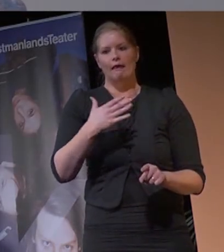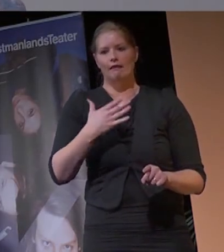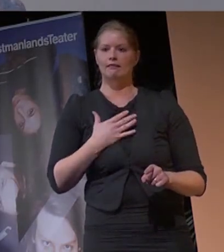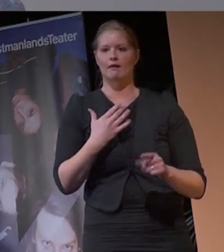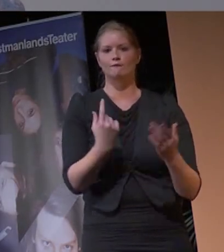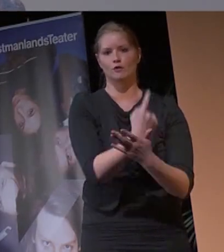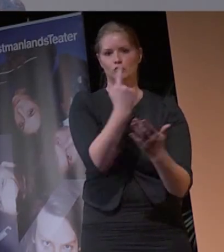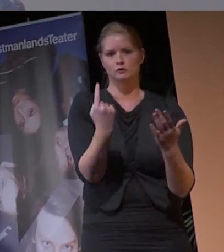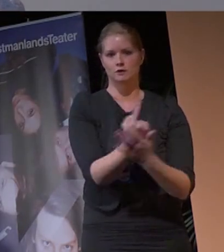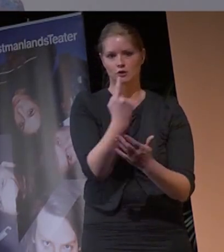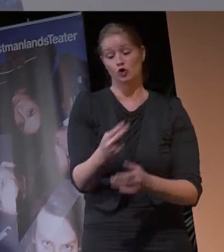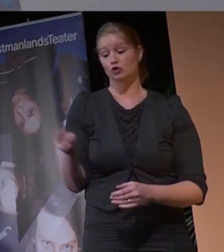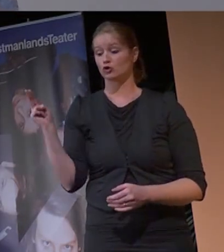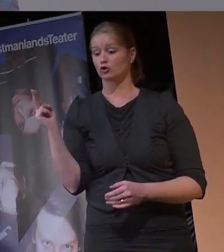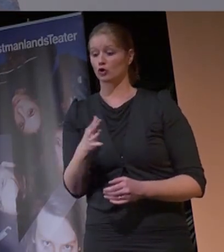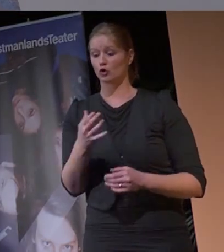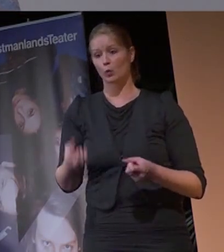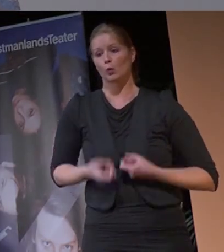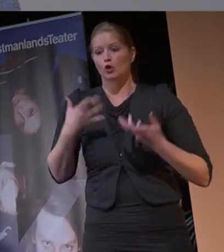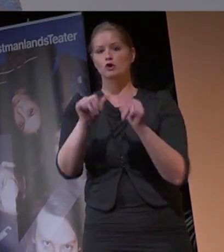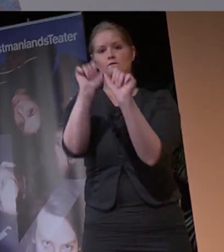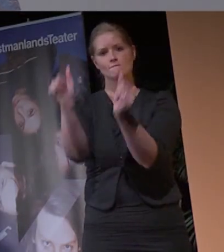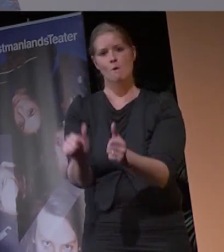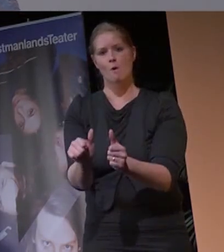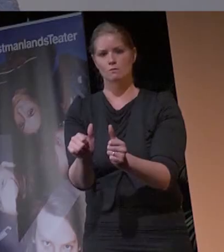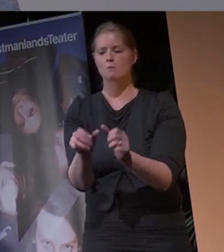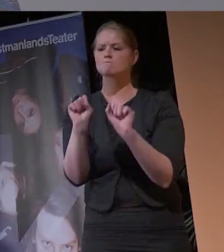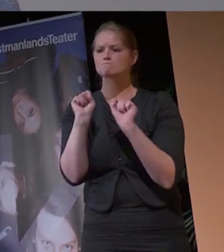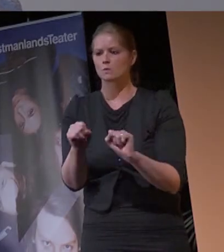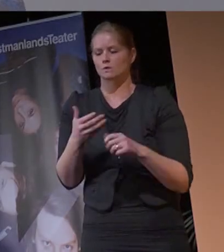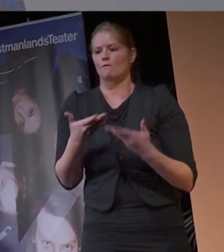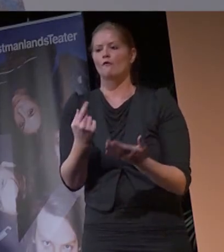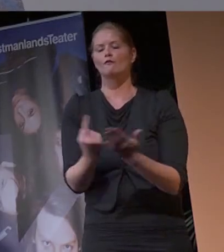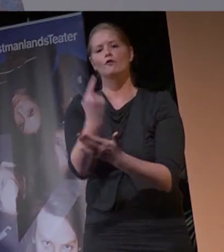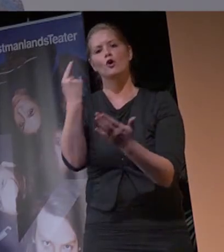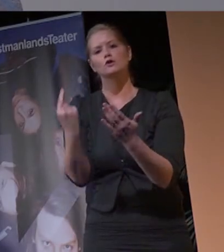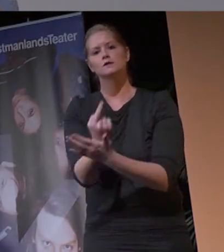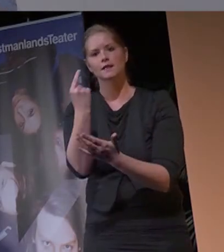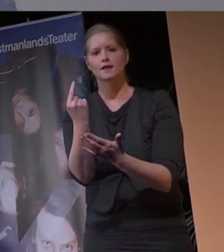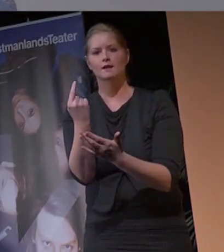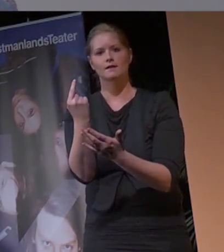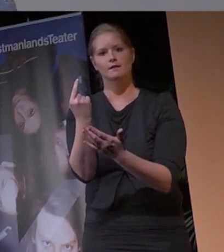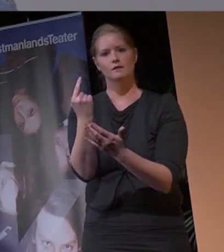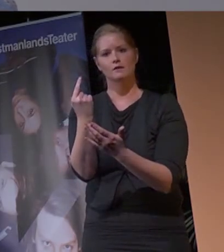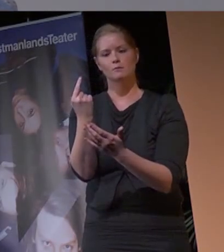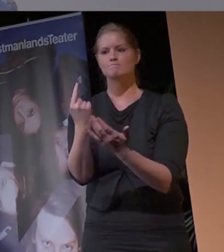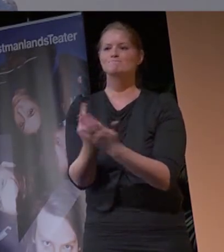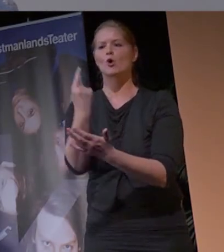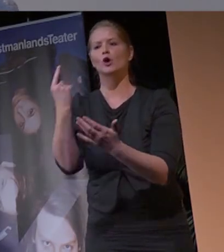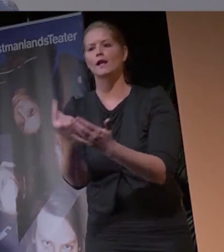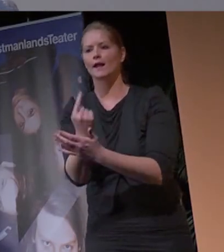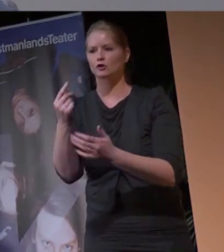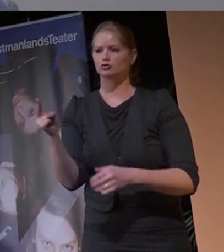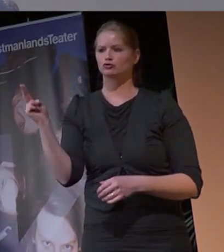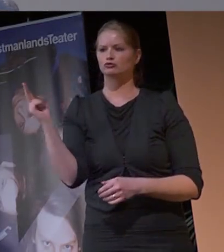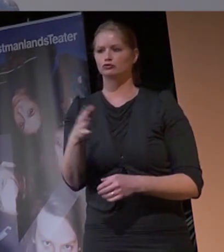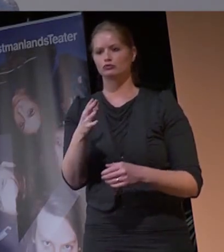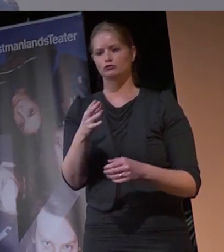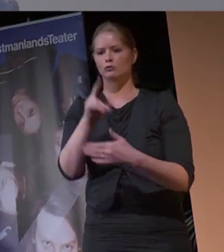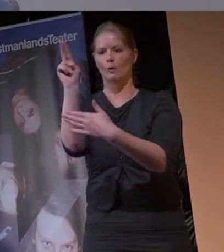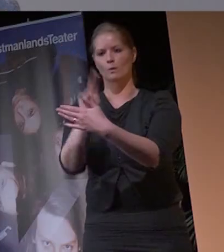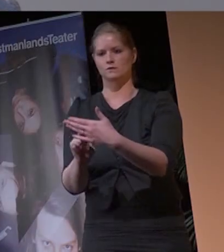Nya uttrycksformer måste ges förutsättningar och utrymme. Och ny konstnärlig